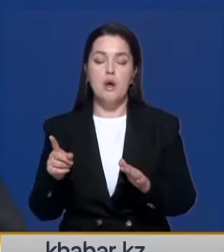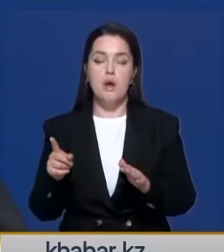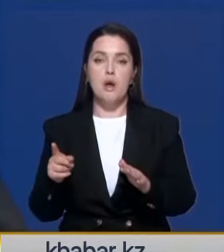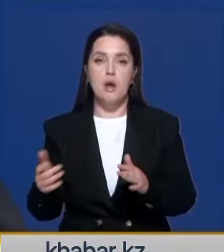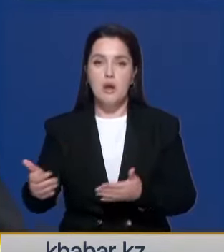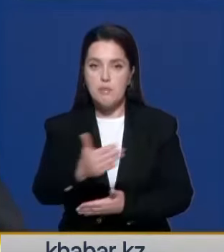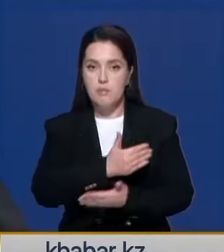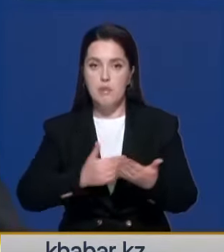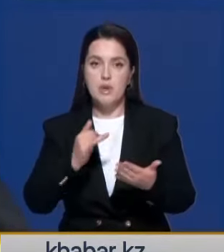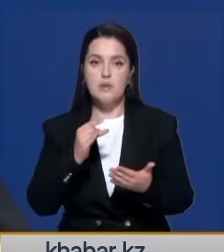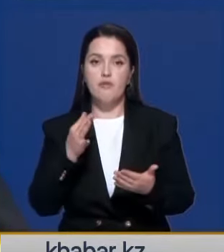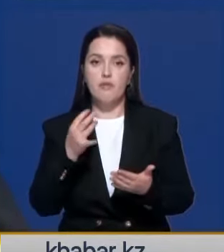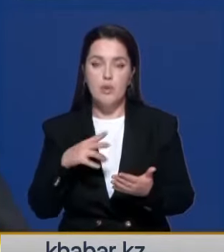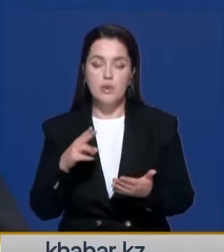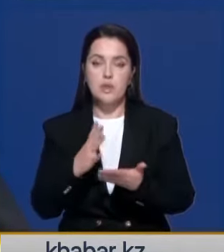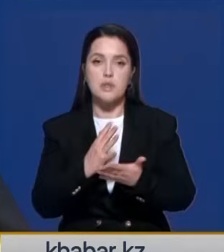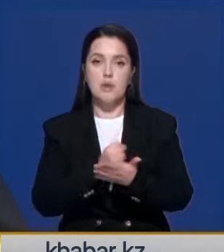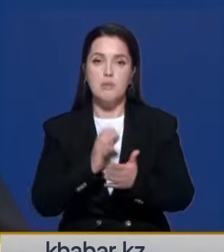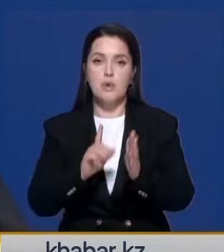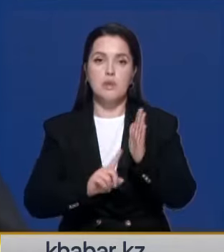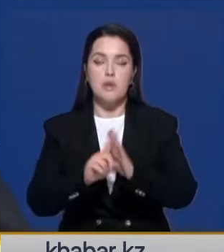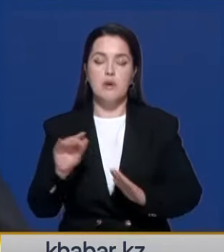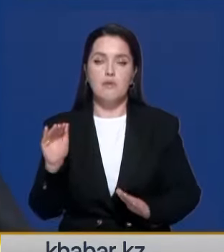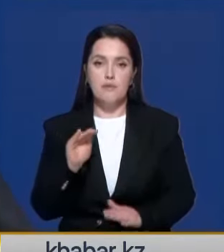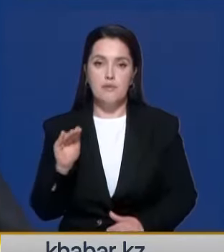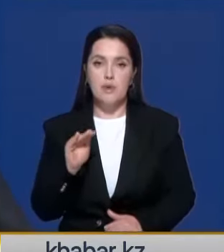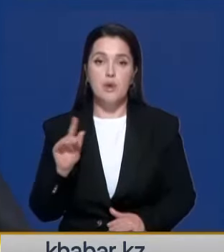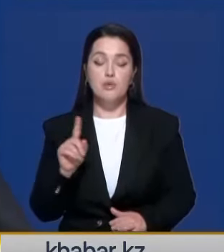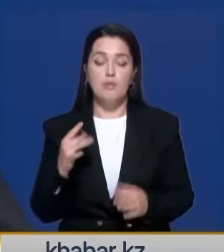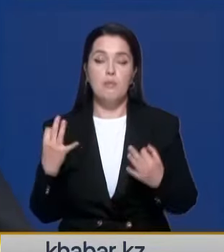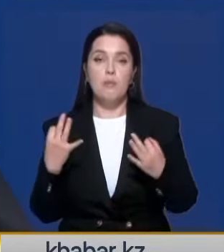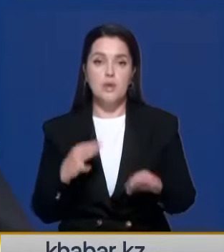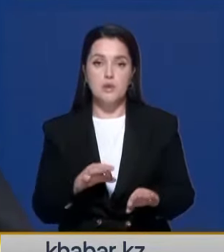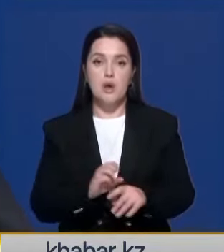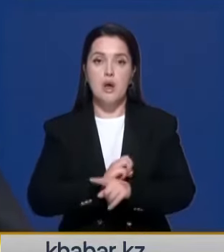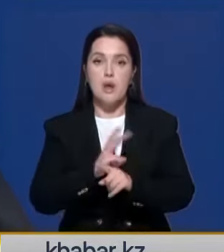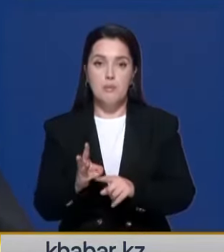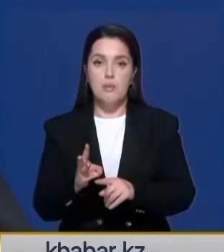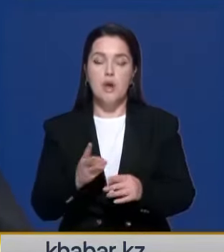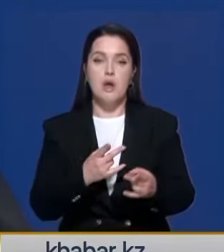из стабилизационных запасов уже в начале февраля, что позволит обеспечить